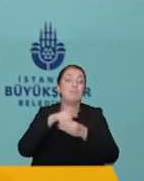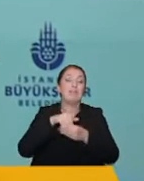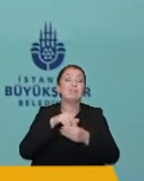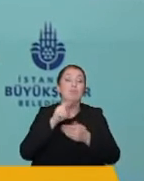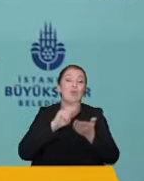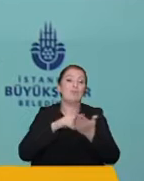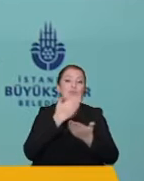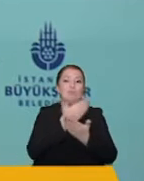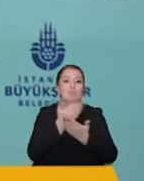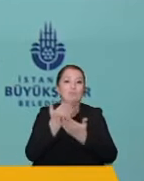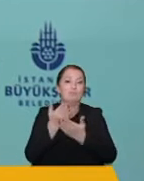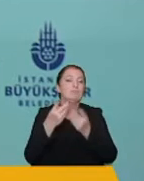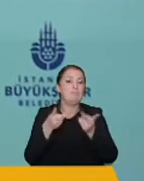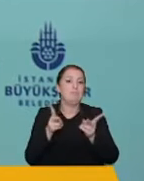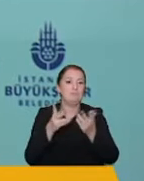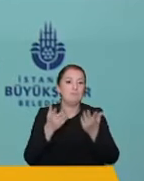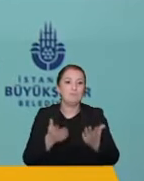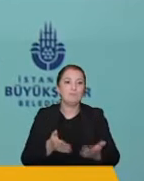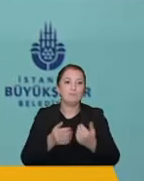önüne koyarım.